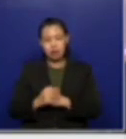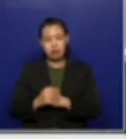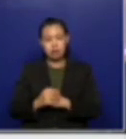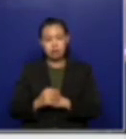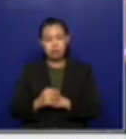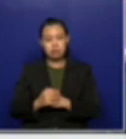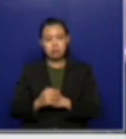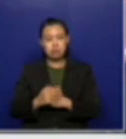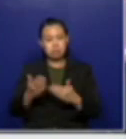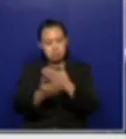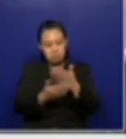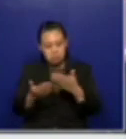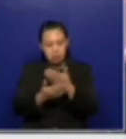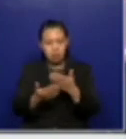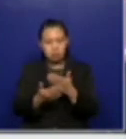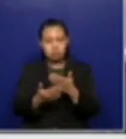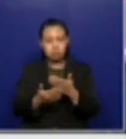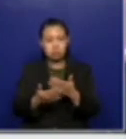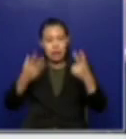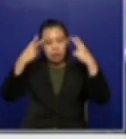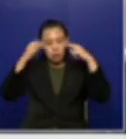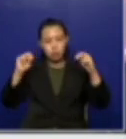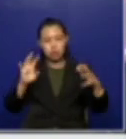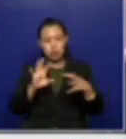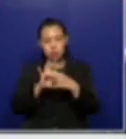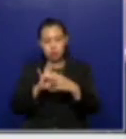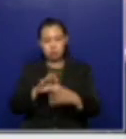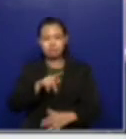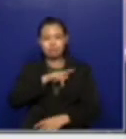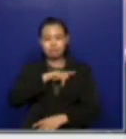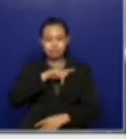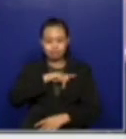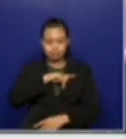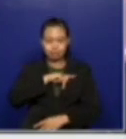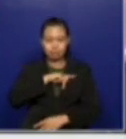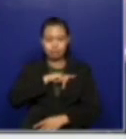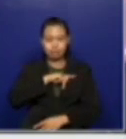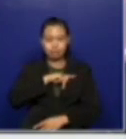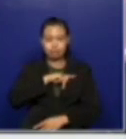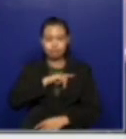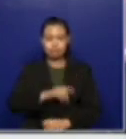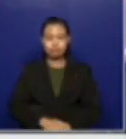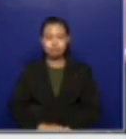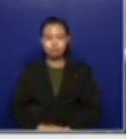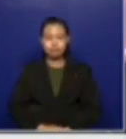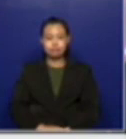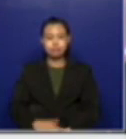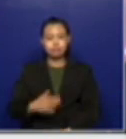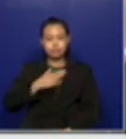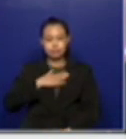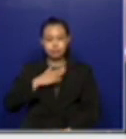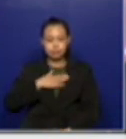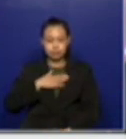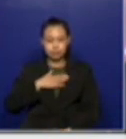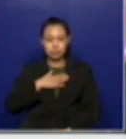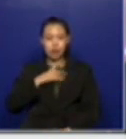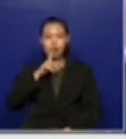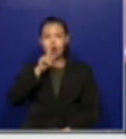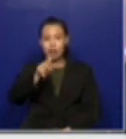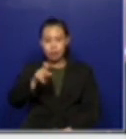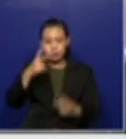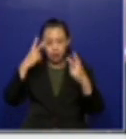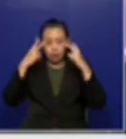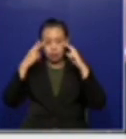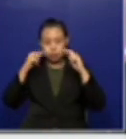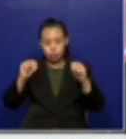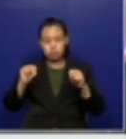ในเรื่องพระพุทธศาสนาเพราะฉะนั้นวันนี้ผมก็ขออภิปรายถามนายกรั